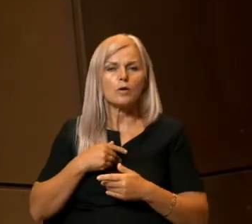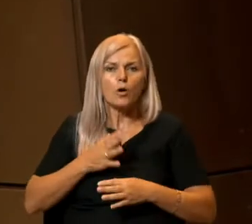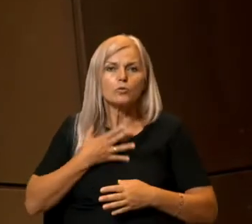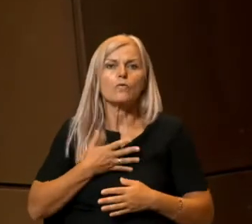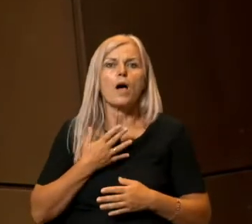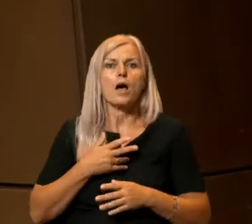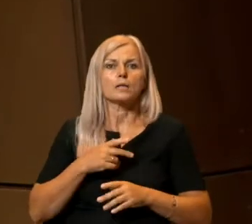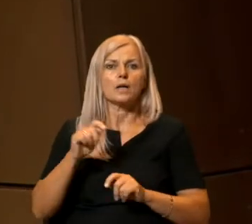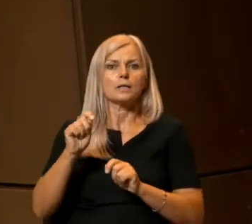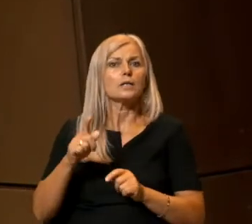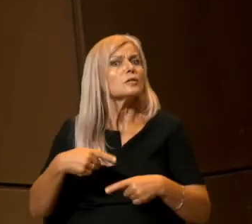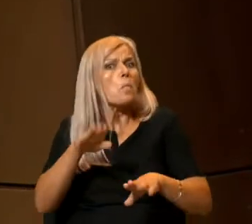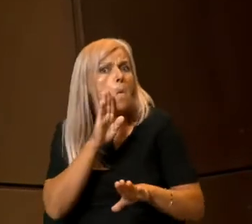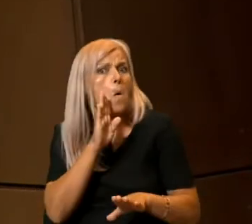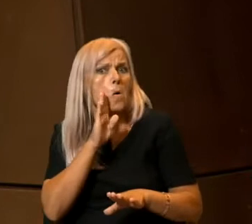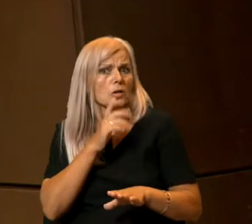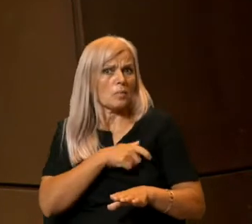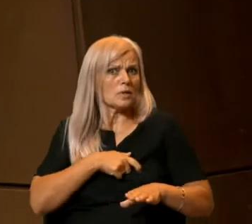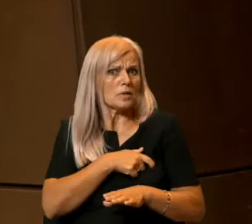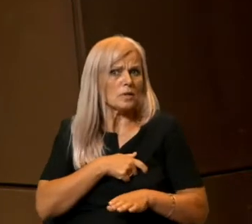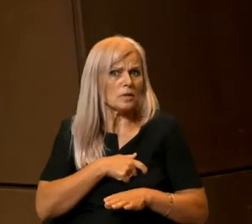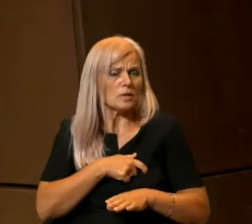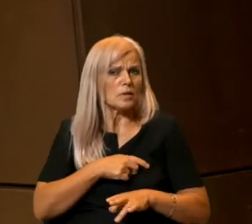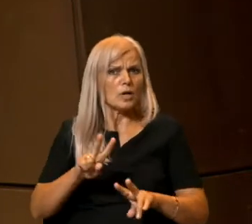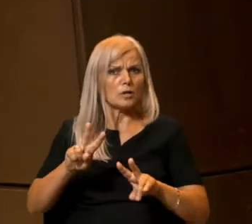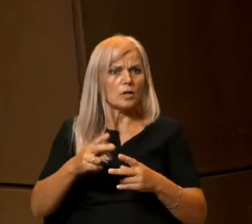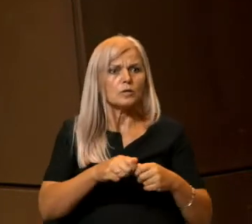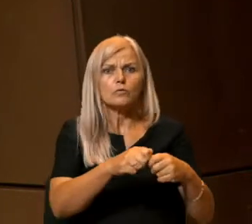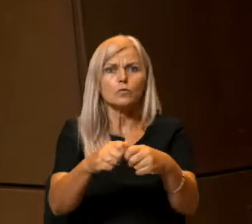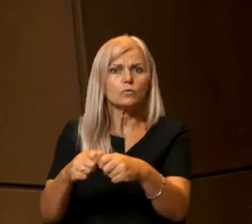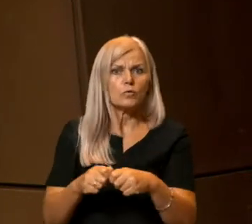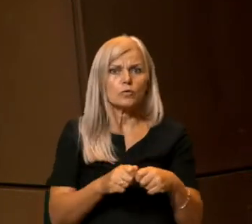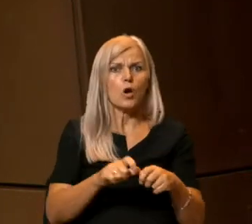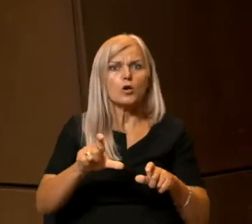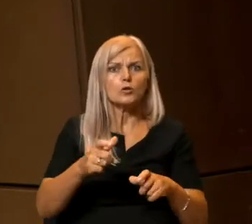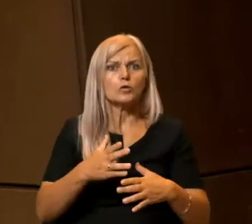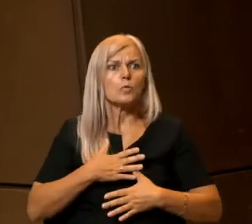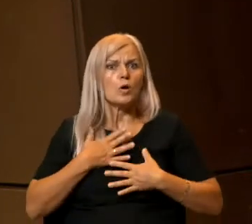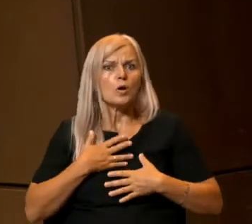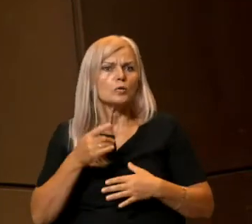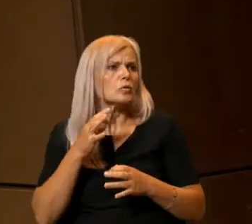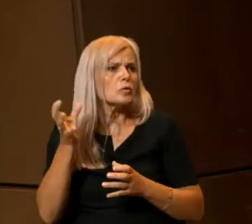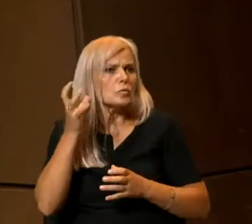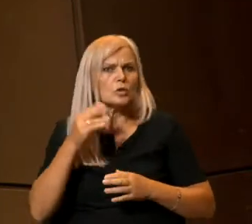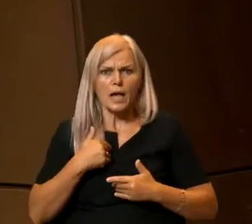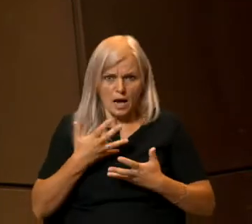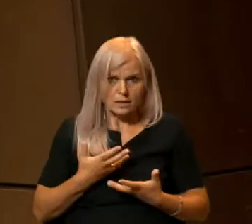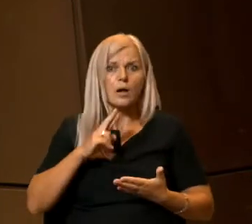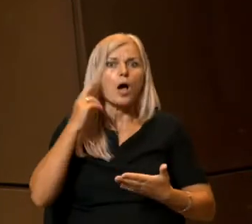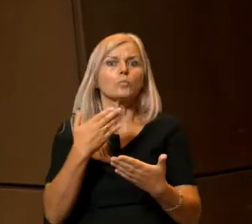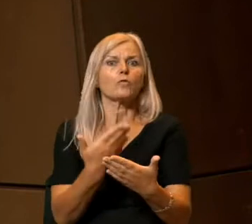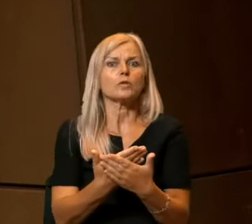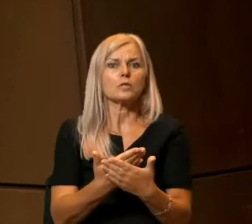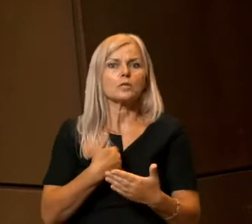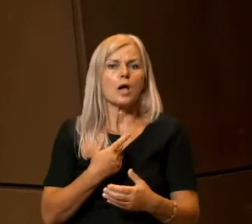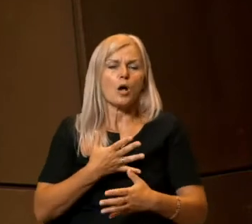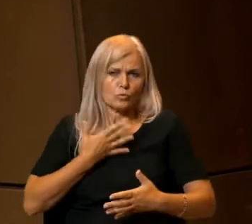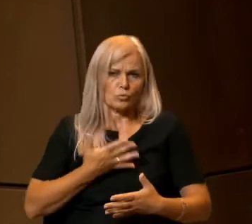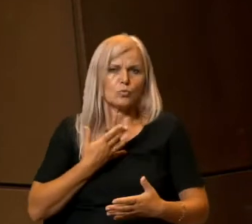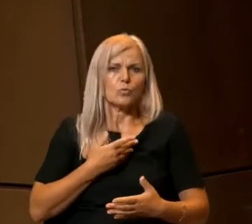właśnie solidarność jest tworzona. Coś do nas przemawia, porusza nas i chce na to odpowiedzieć. Czuję się